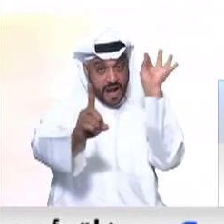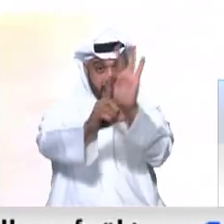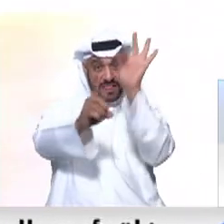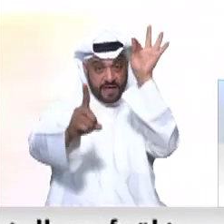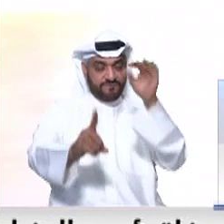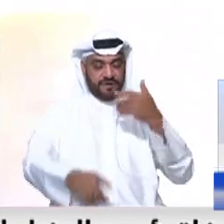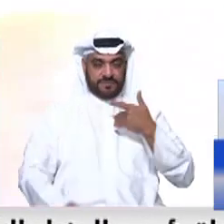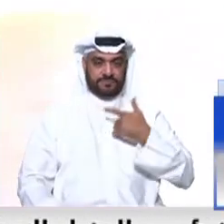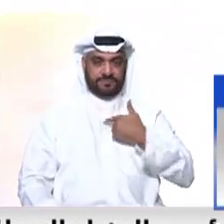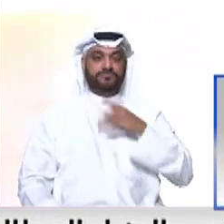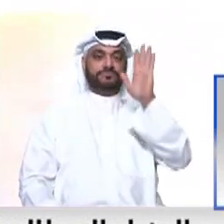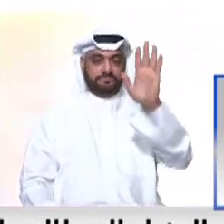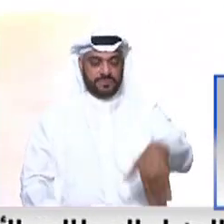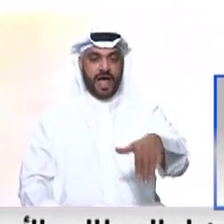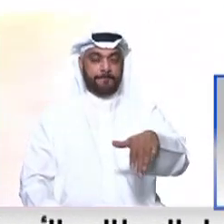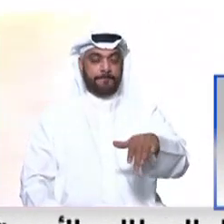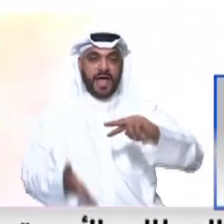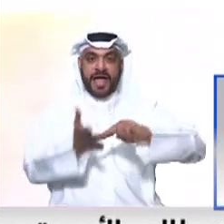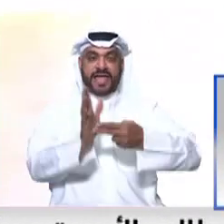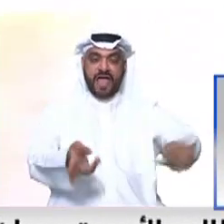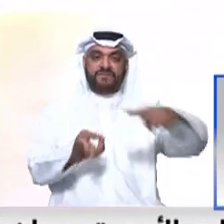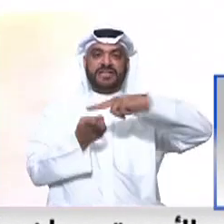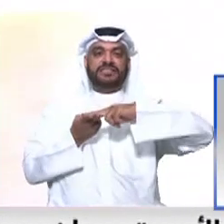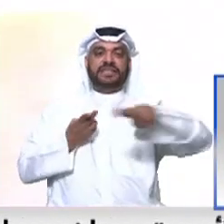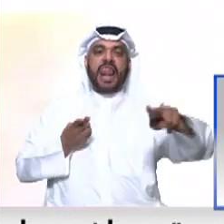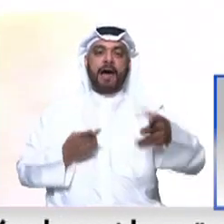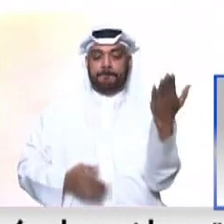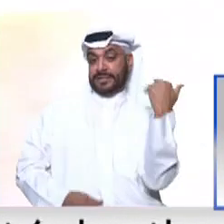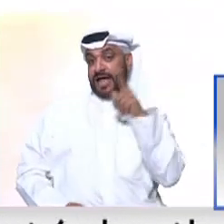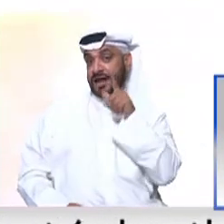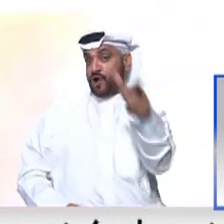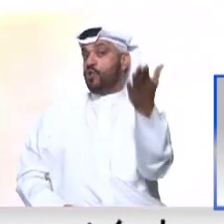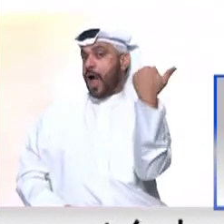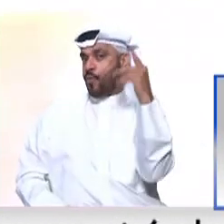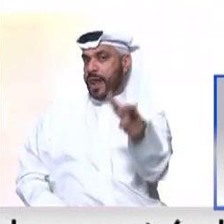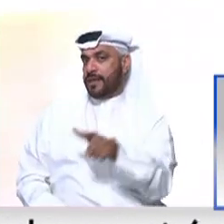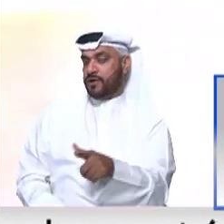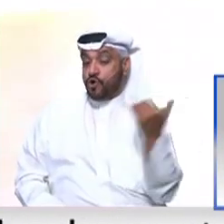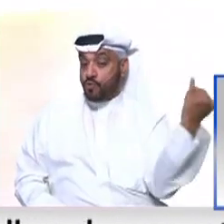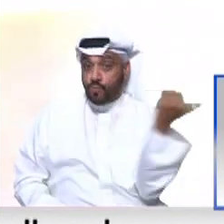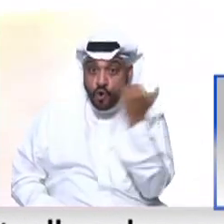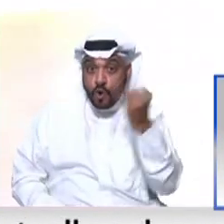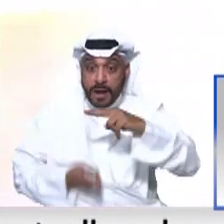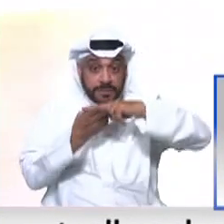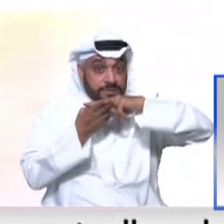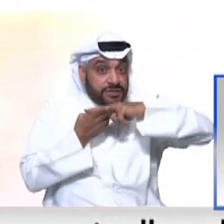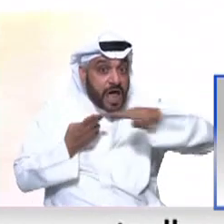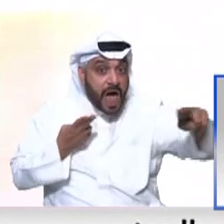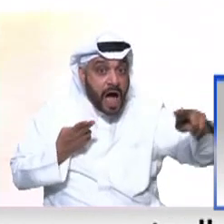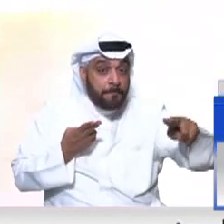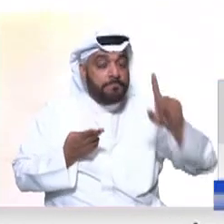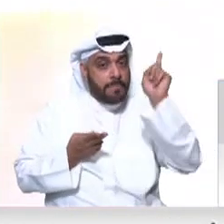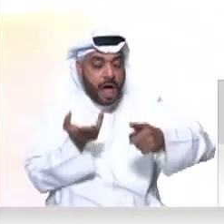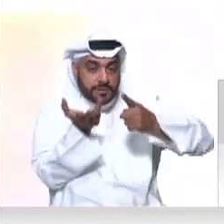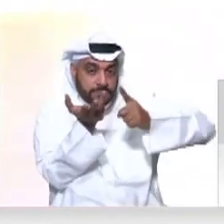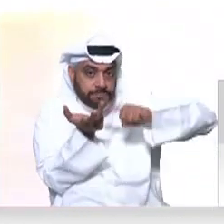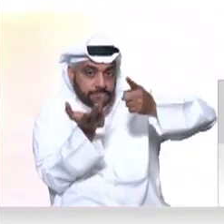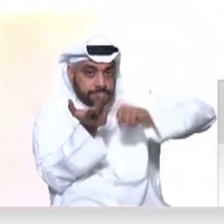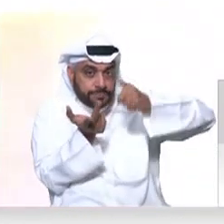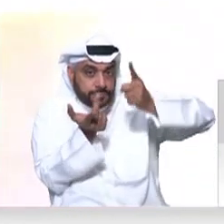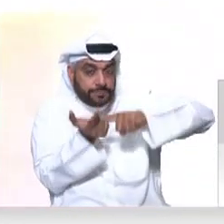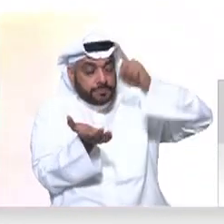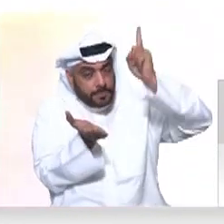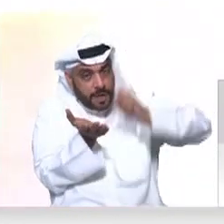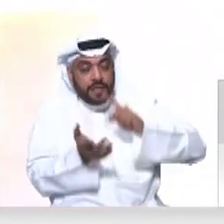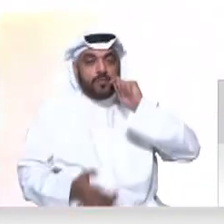الهدف والامل هو الوصول الى السلام كما وضعنا في السابق لكن يجب ان يكون السلام مبنيا على اساس الشروط الاوكرانيه ونحن نقول